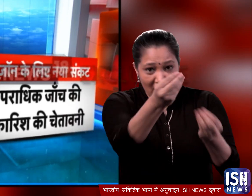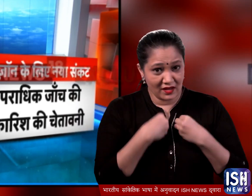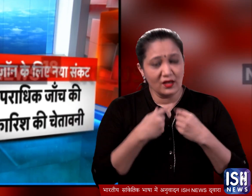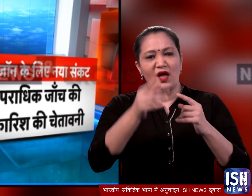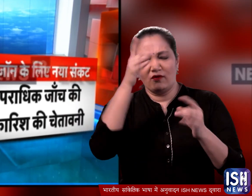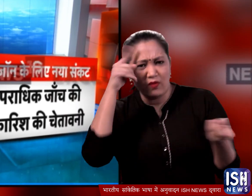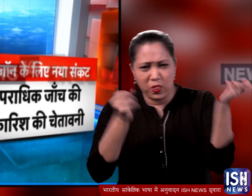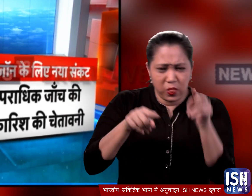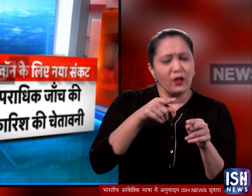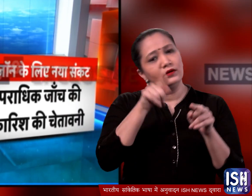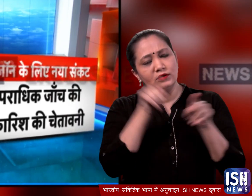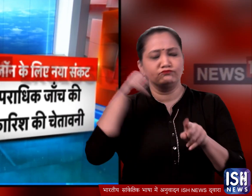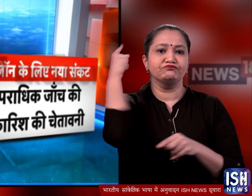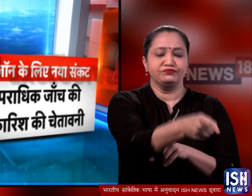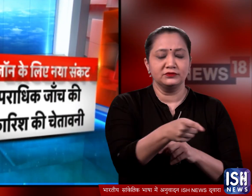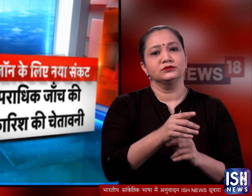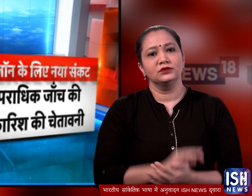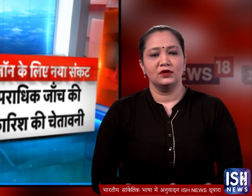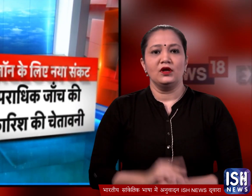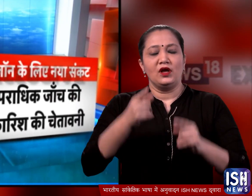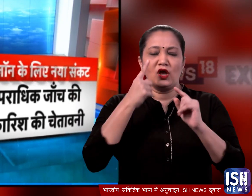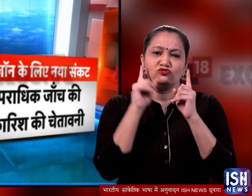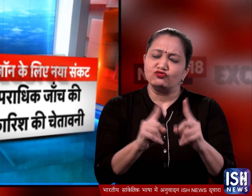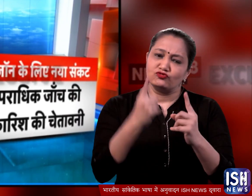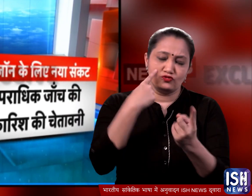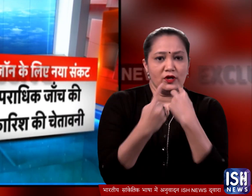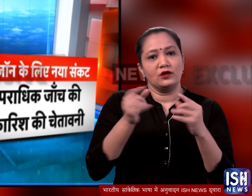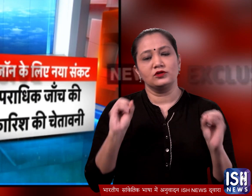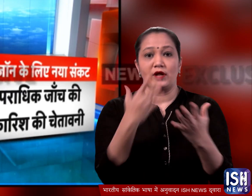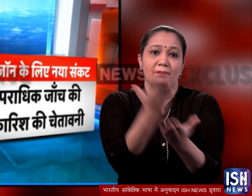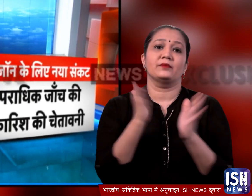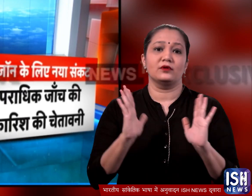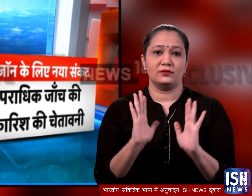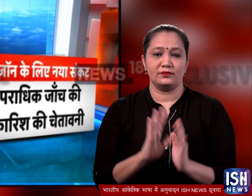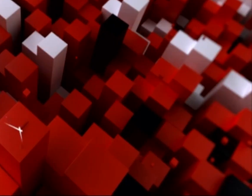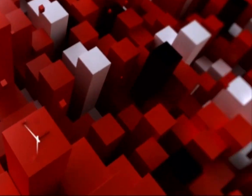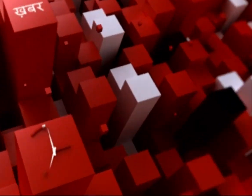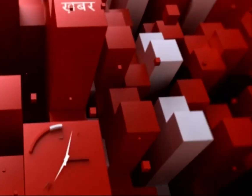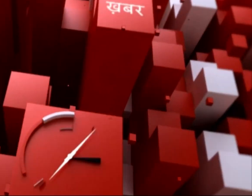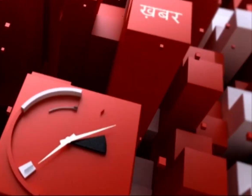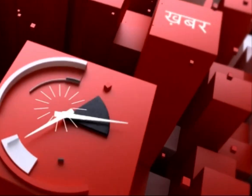झूठ बोलने और गुमराह करने की कोशिश का आरोप लगाते हुए आपराधिक जांच की सिफारिश की जाएगी।